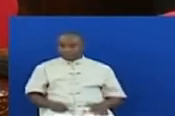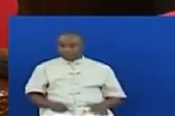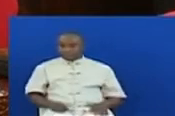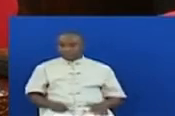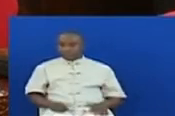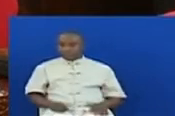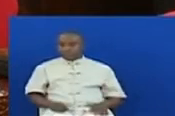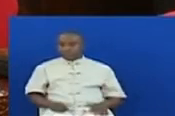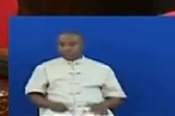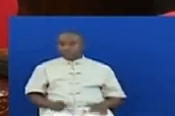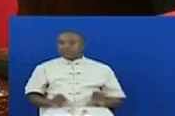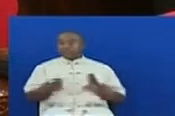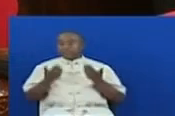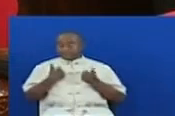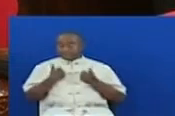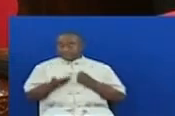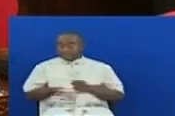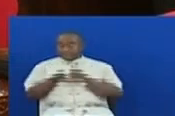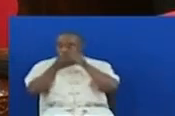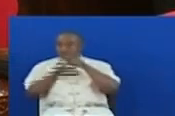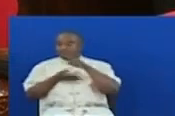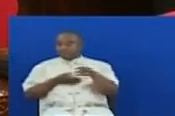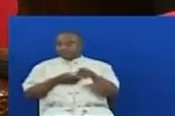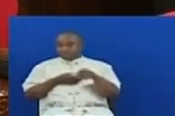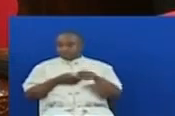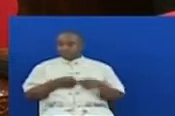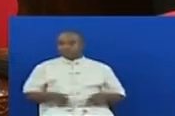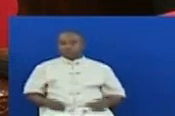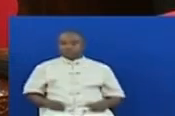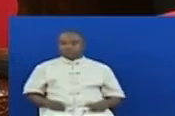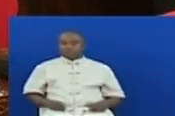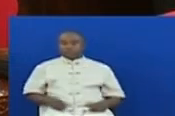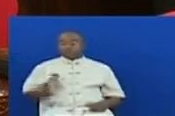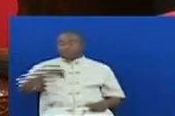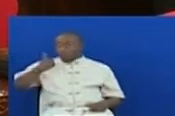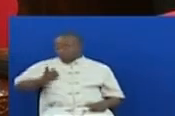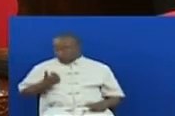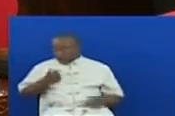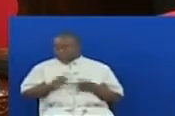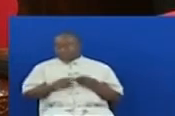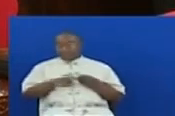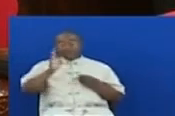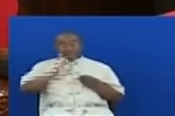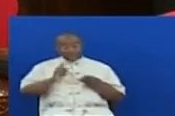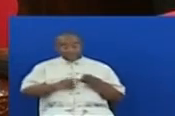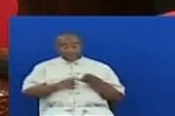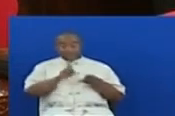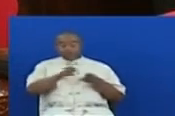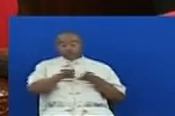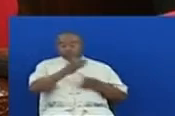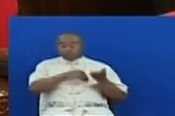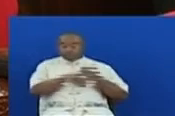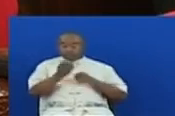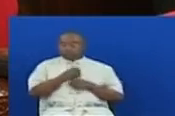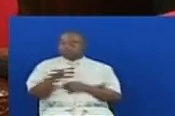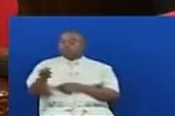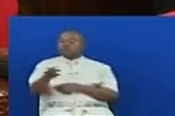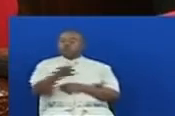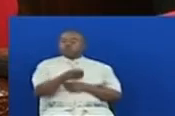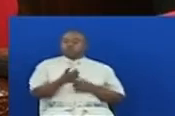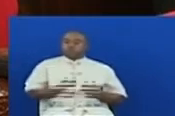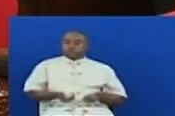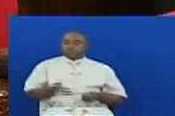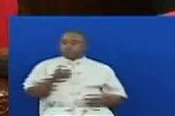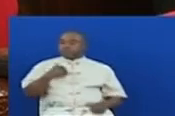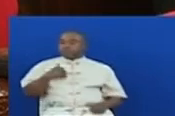1982 imesaidia sana kina mama, vijana na walemavu kupata mikopo. Ninataka